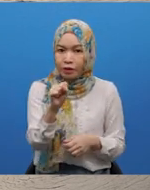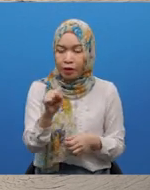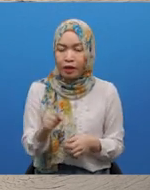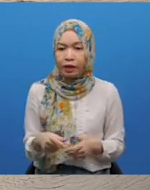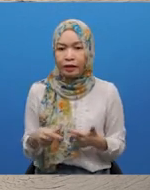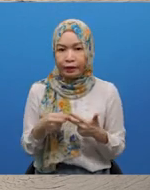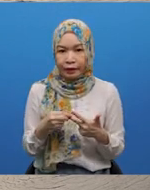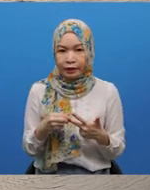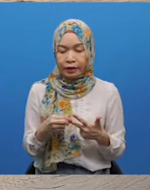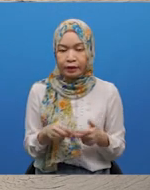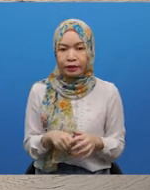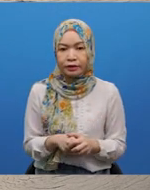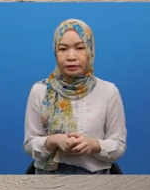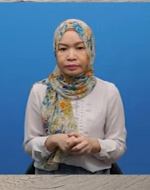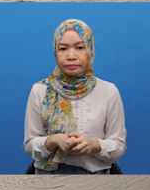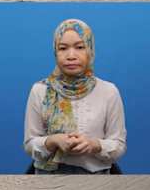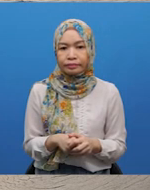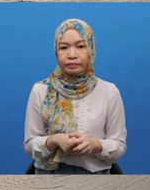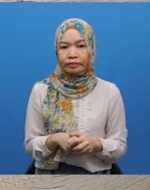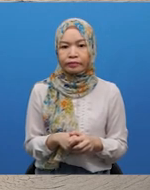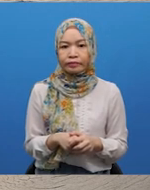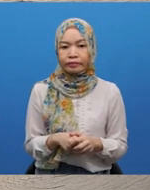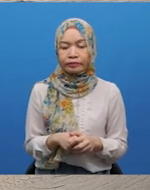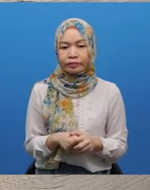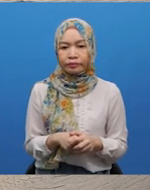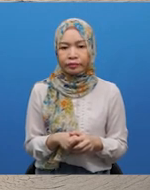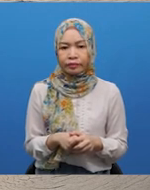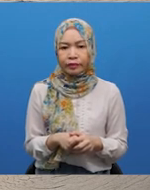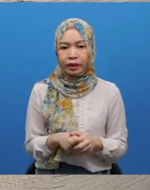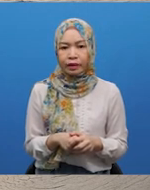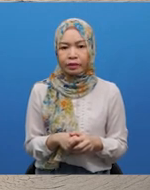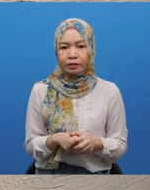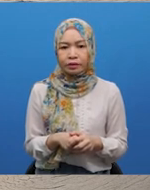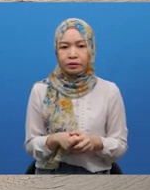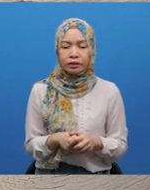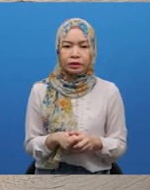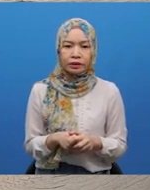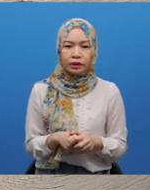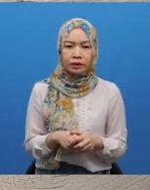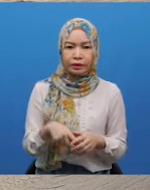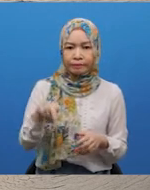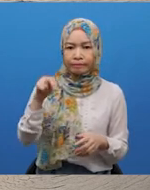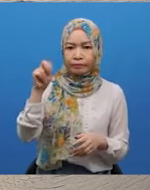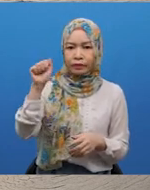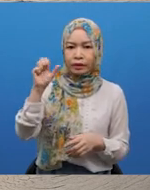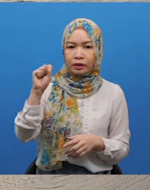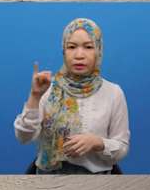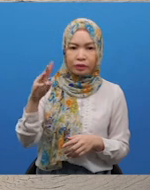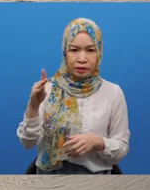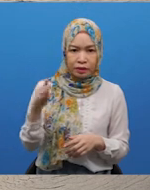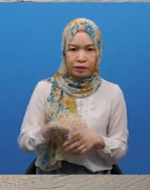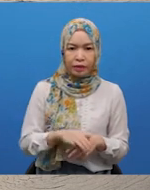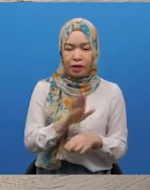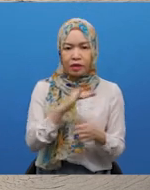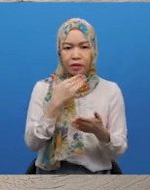ialah persoalan nasib malang yang menimpa secara tiba-tiba. Hal ini dapat